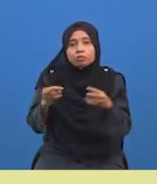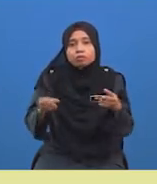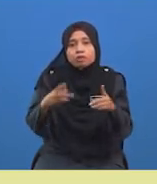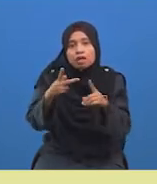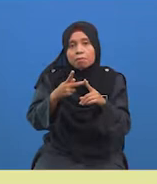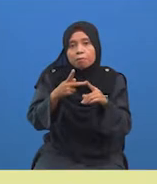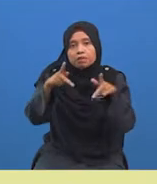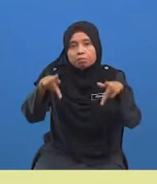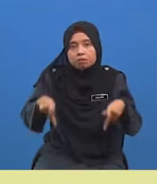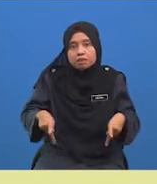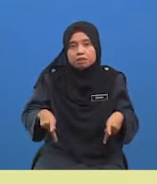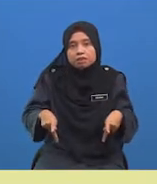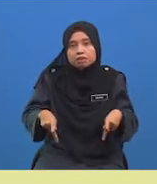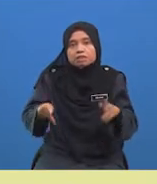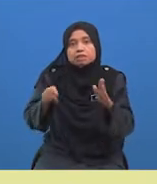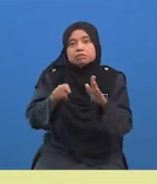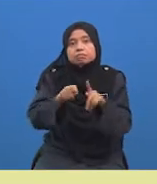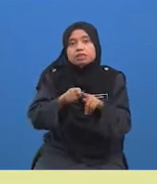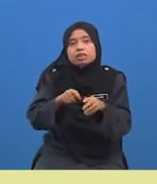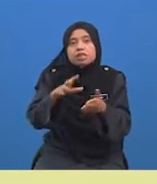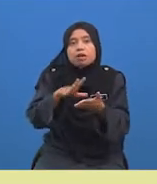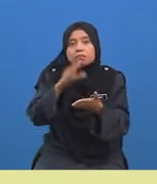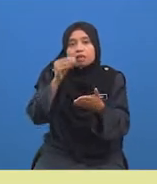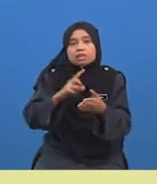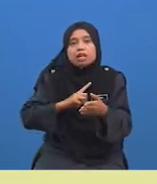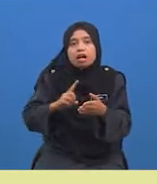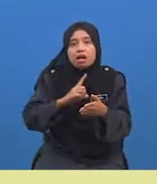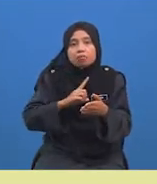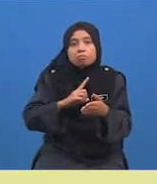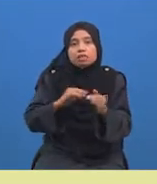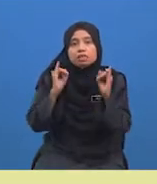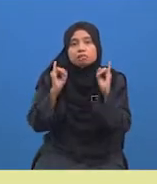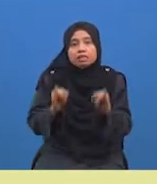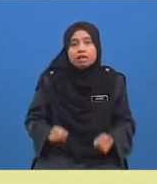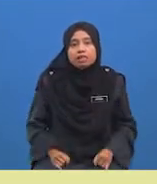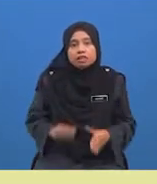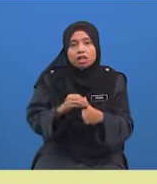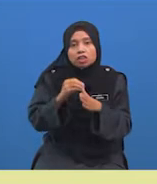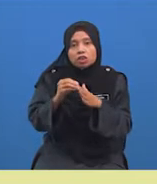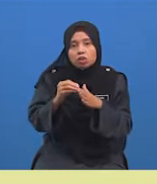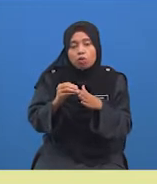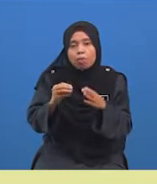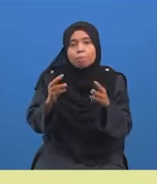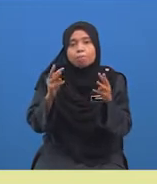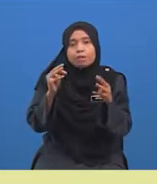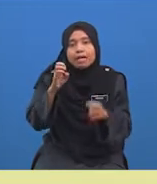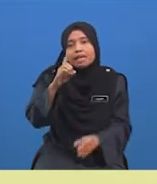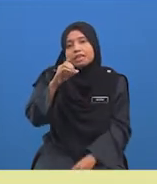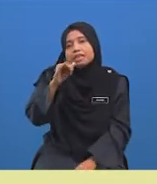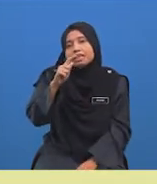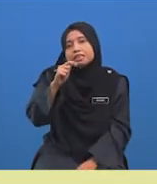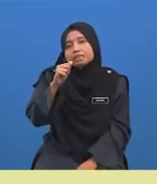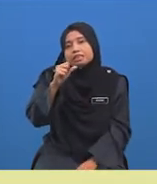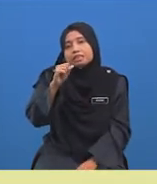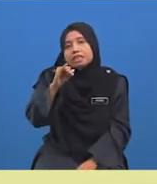motivasi kepada pekerja seperti kuliah agama, ibadat atau bermeditasi